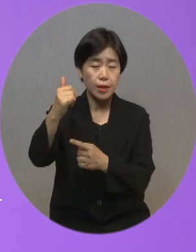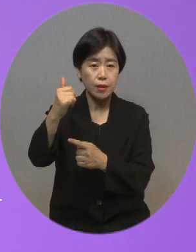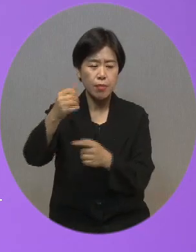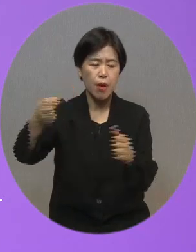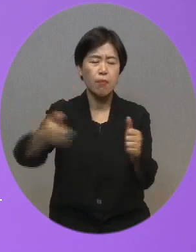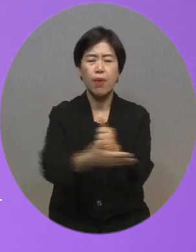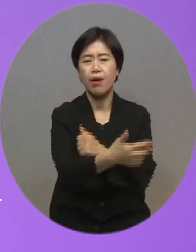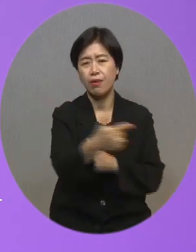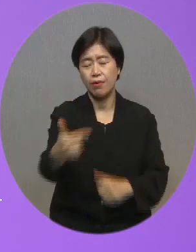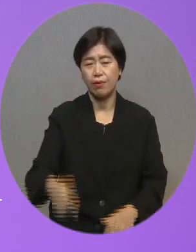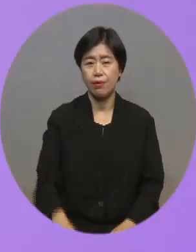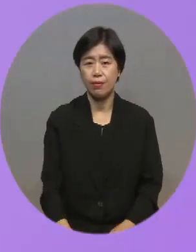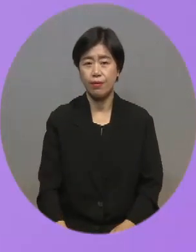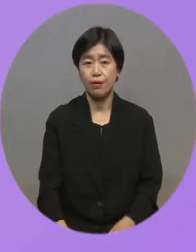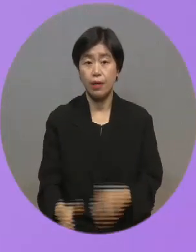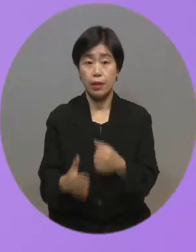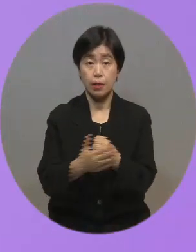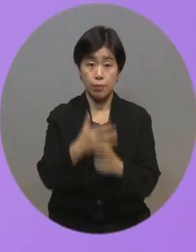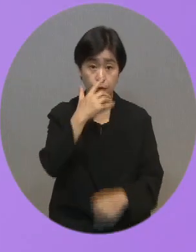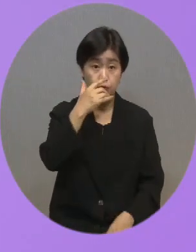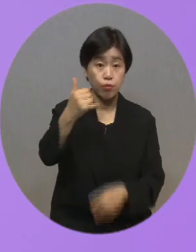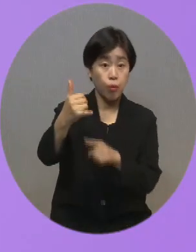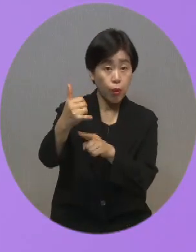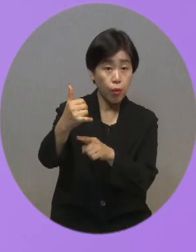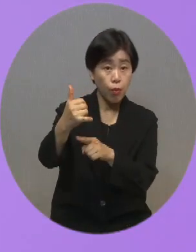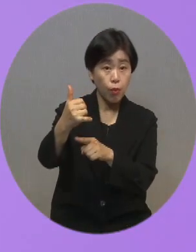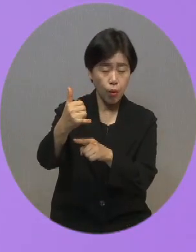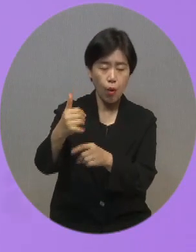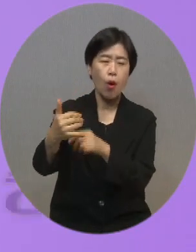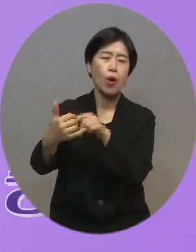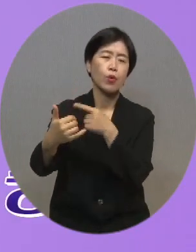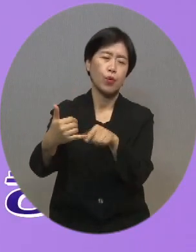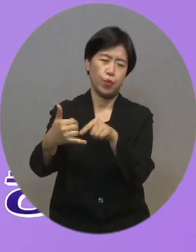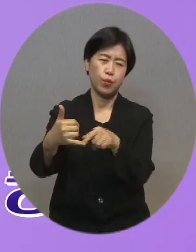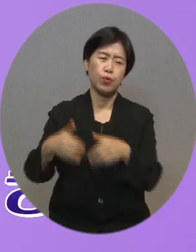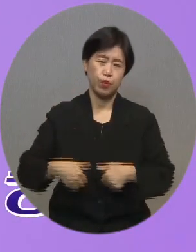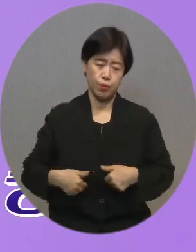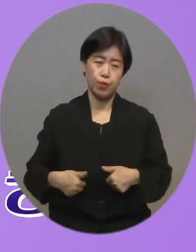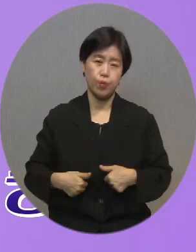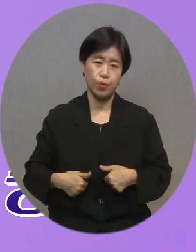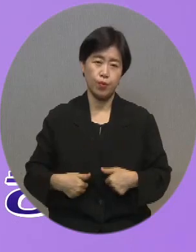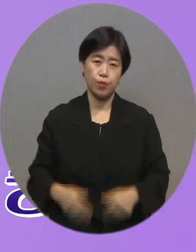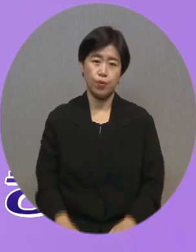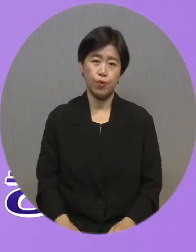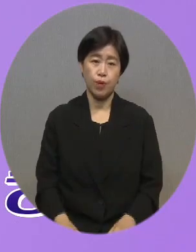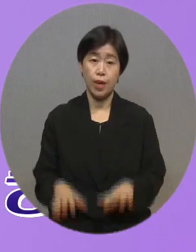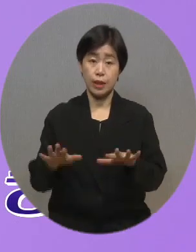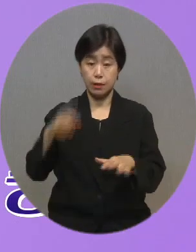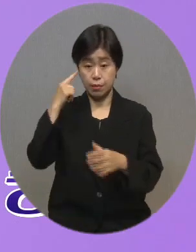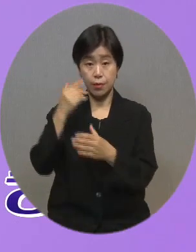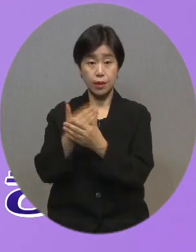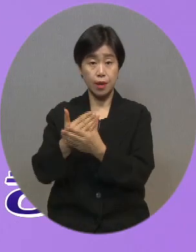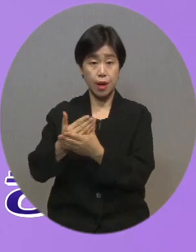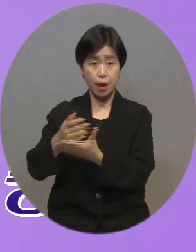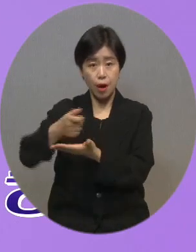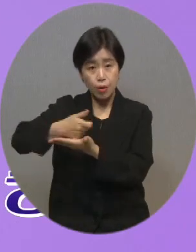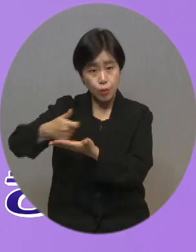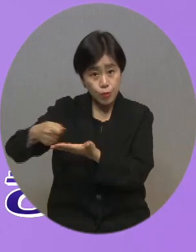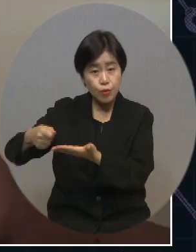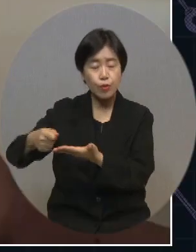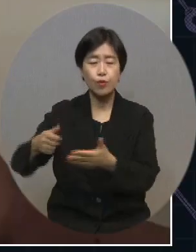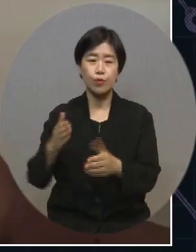좀 크거든요. 그래서 학부모 교육의 중요성에 대해서 어필할 수 있는 박사 논문을 지금 준비 중에